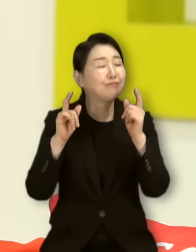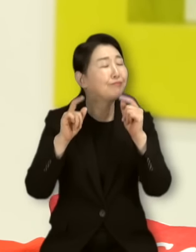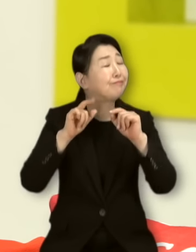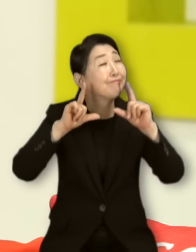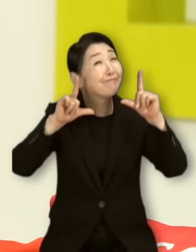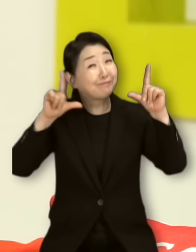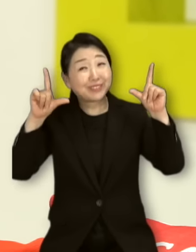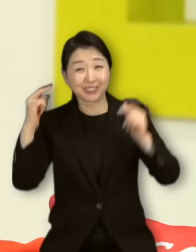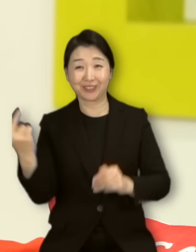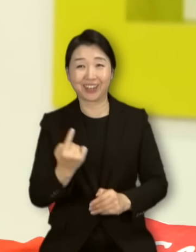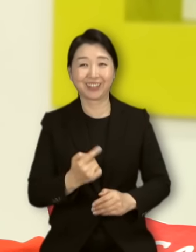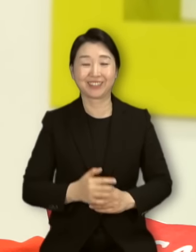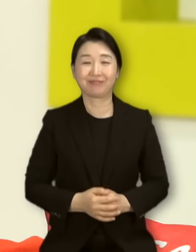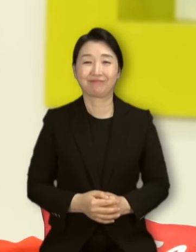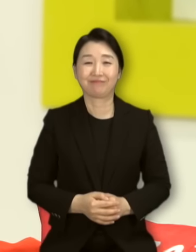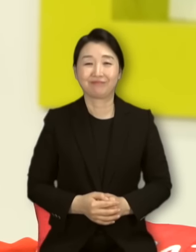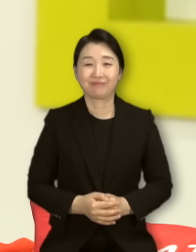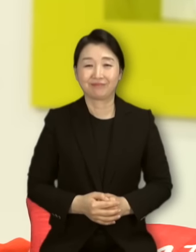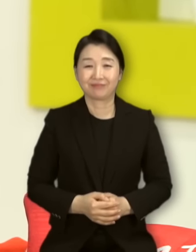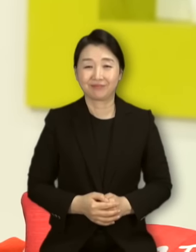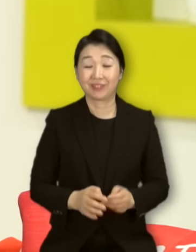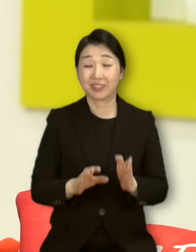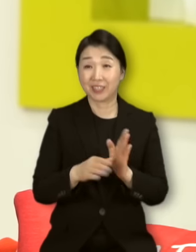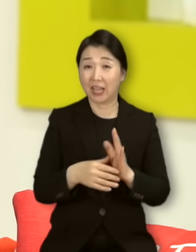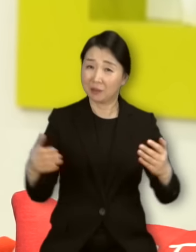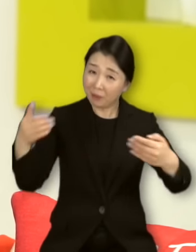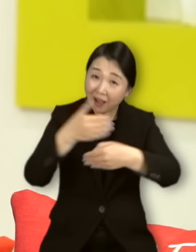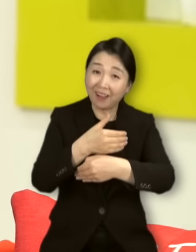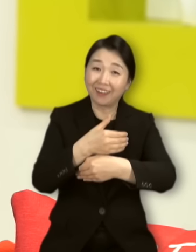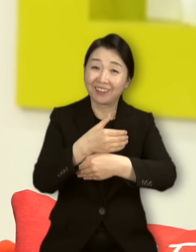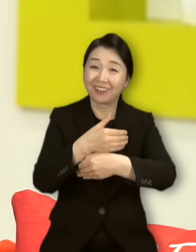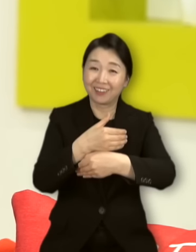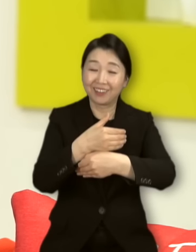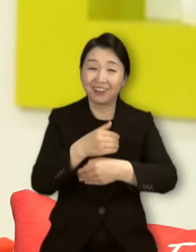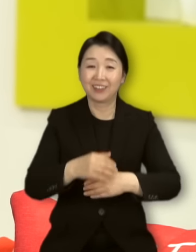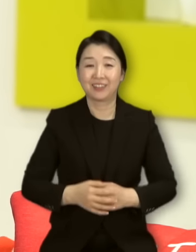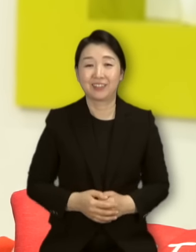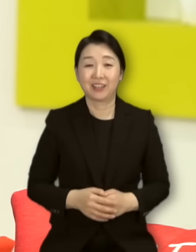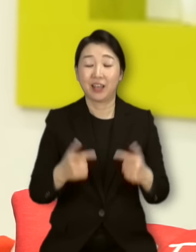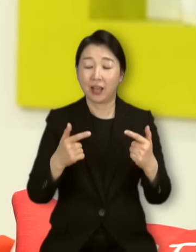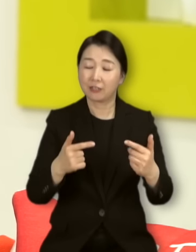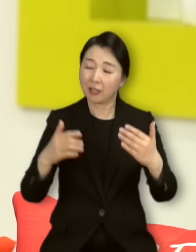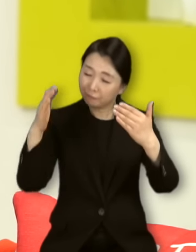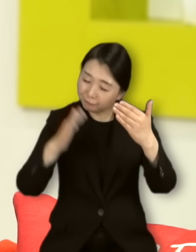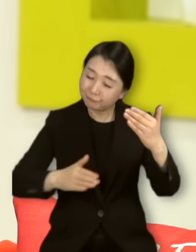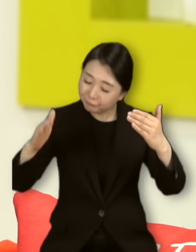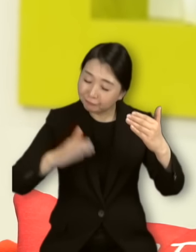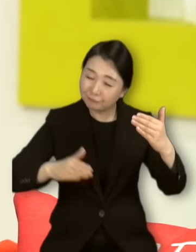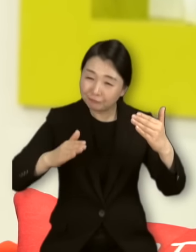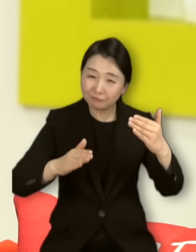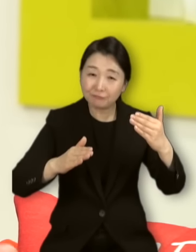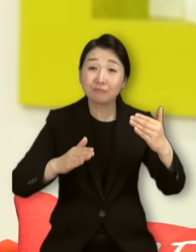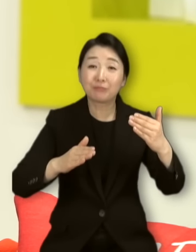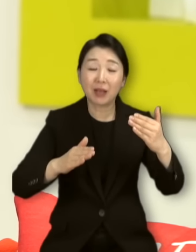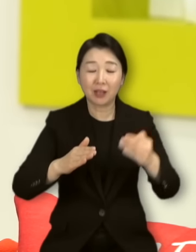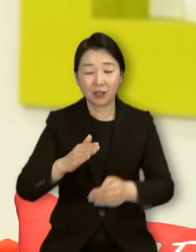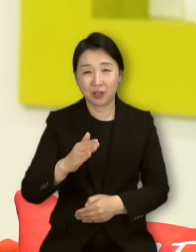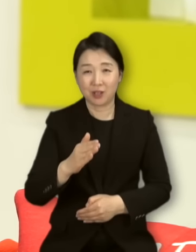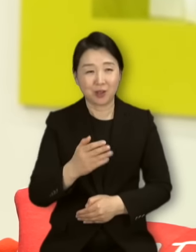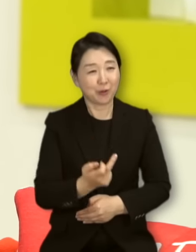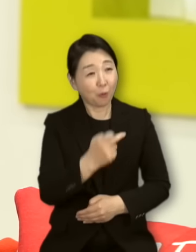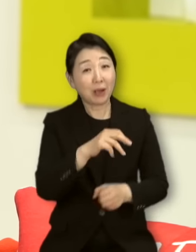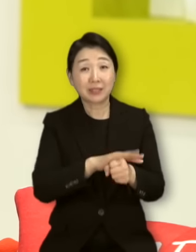쓰다듬어주면서 오빠 사랑해 하거든요 근데 이게 아침마다 늘요 근데 그게 아침마다 하는 그 허그가